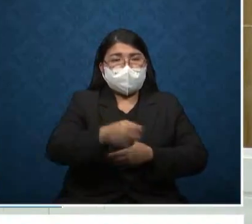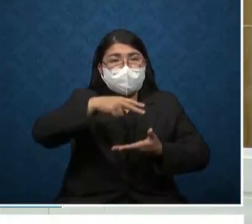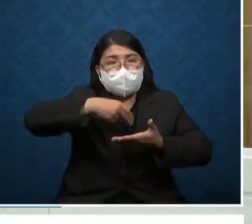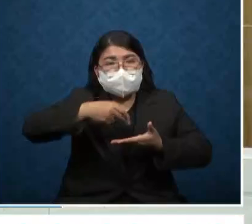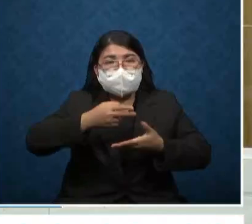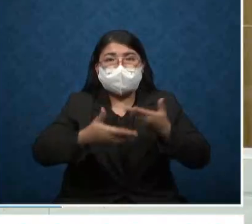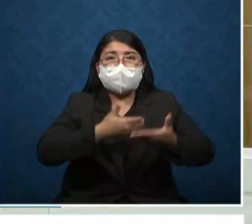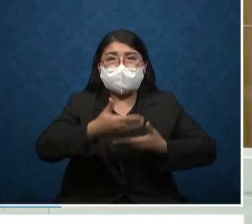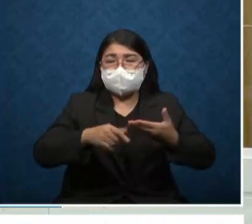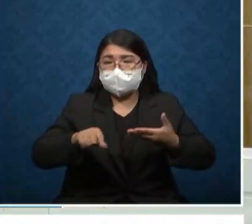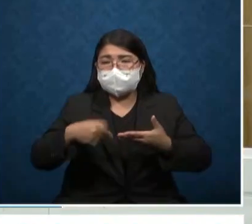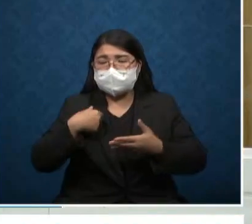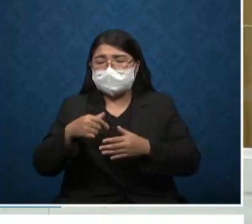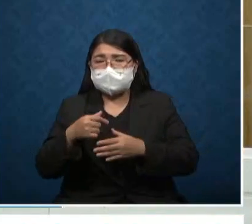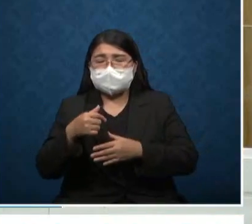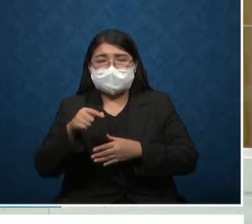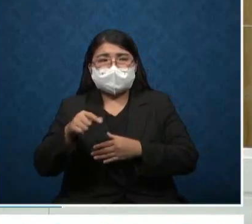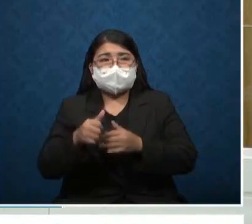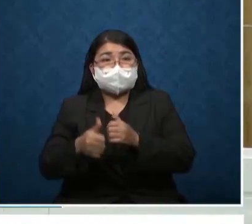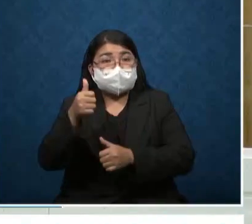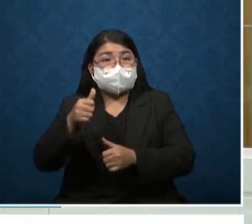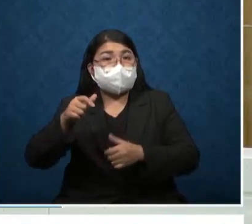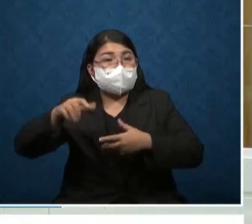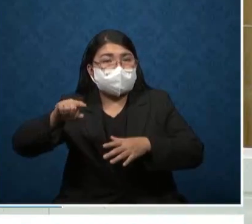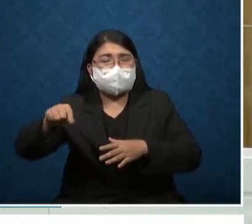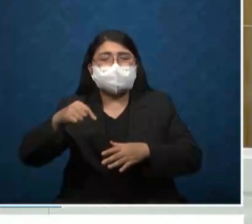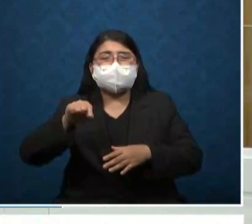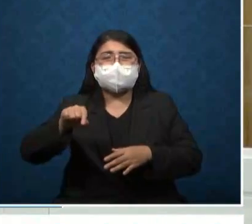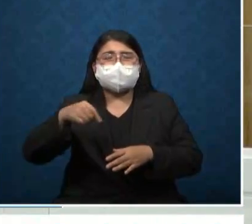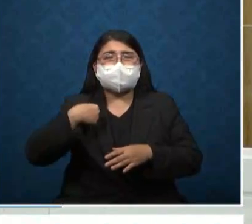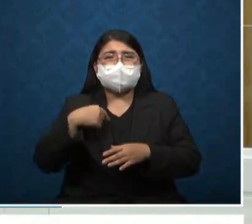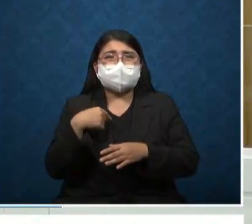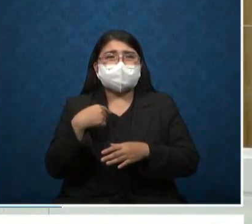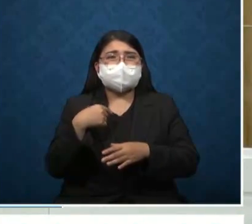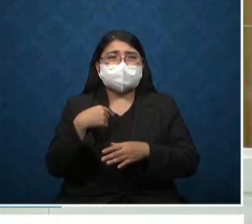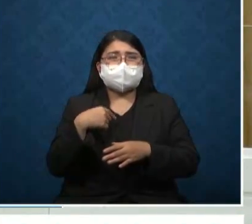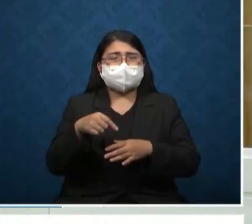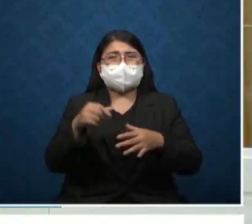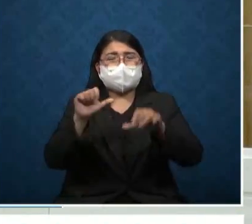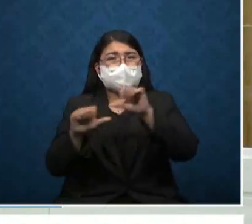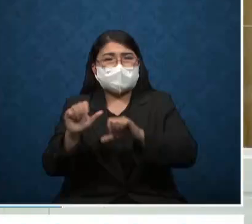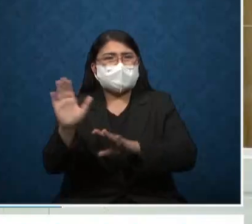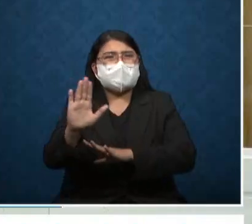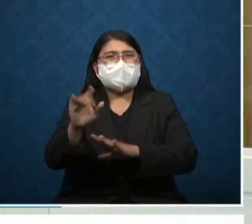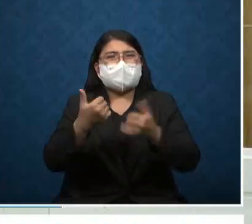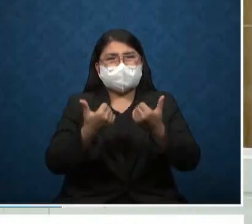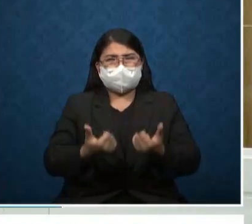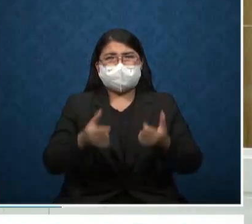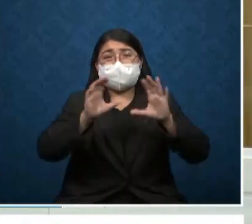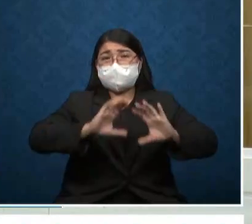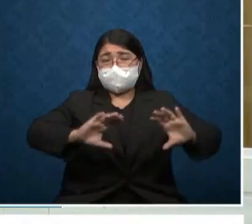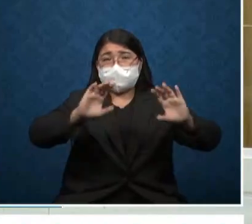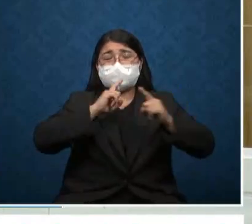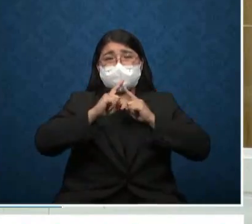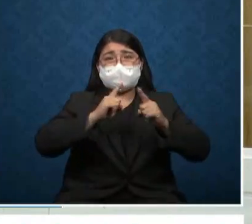Cecไปเล่นตลกประมาณนไม่ได้ของเขาจะตองเอาคนเห่านี้กบมานั่นคอสิ่งที่คณะครัมาที่กายกำลงคิดกลับข้างครับอยาก